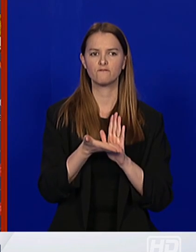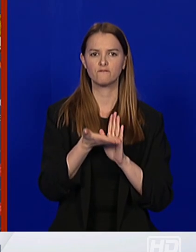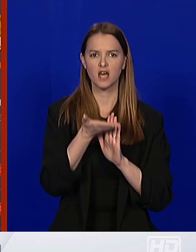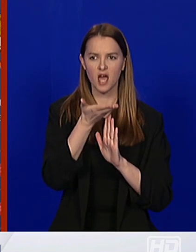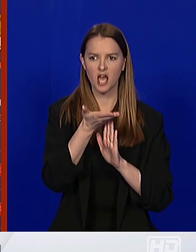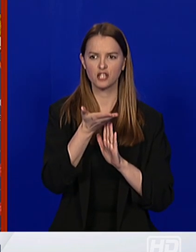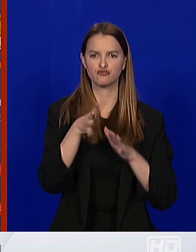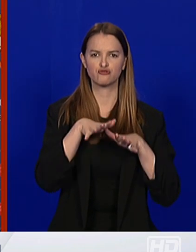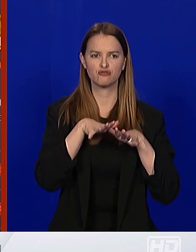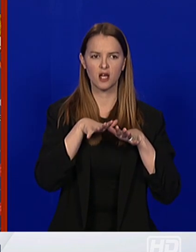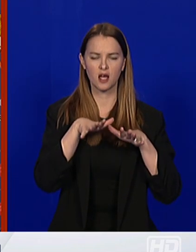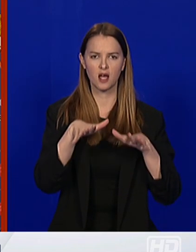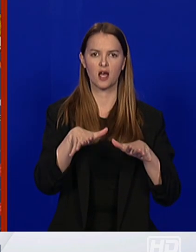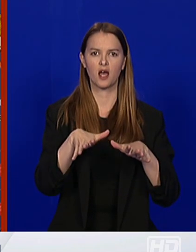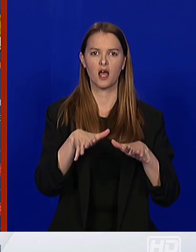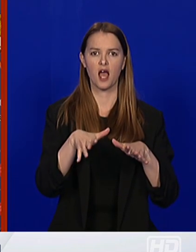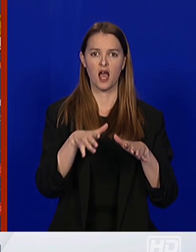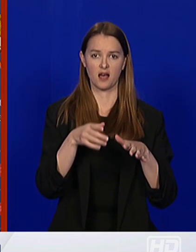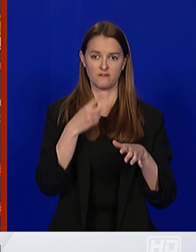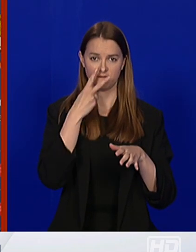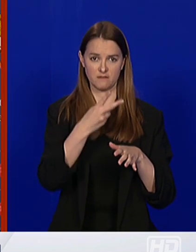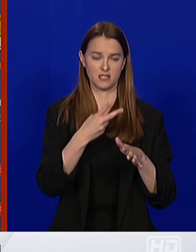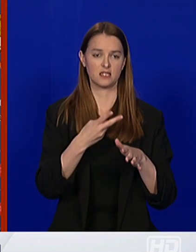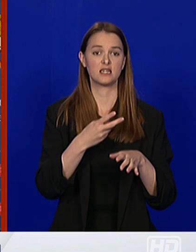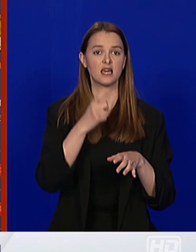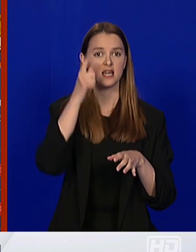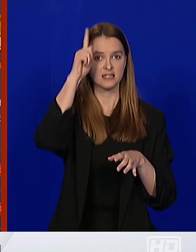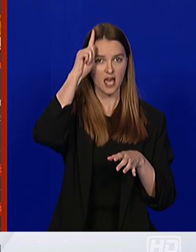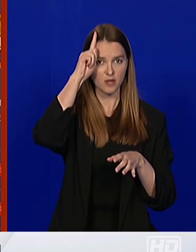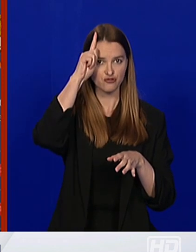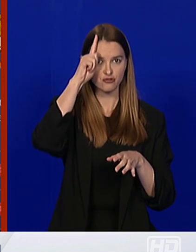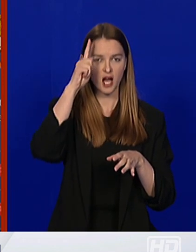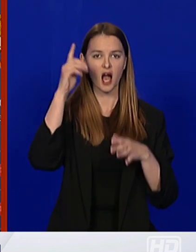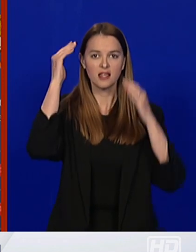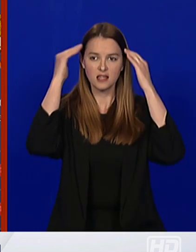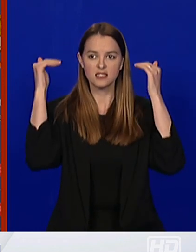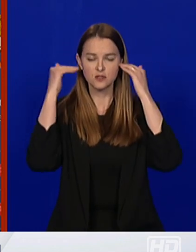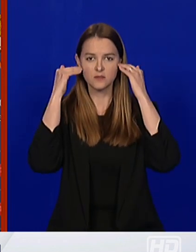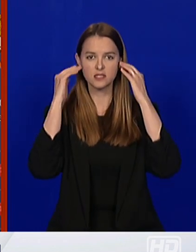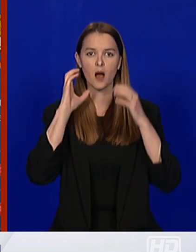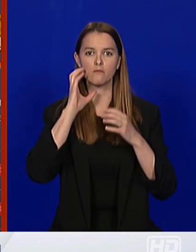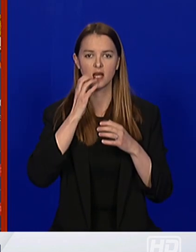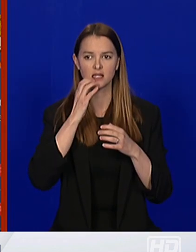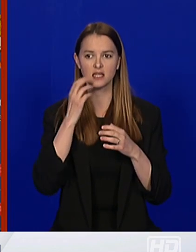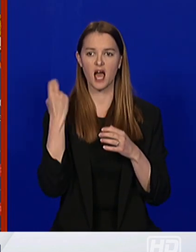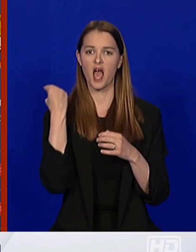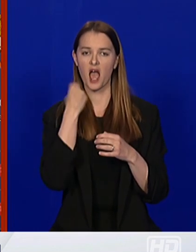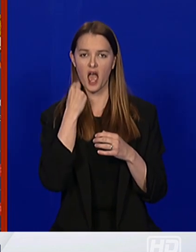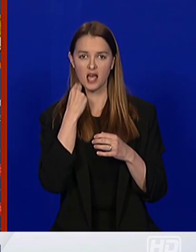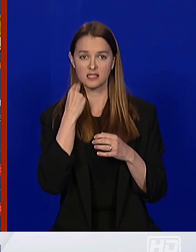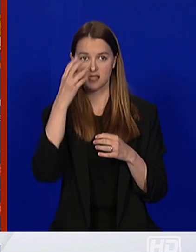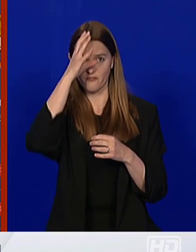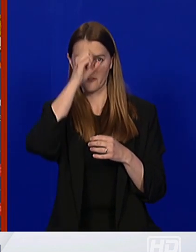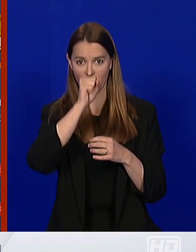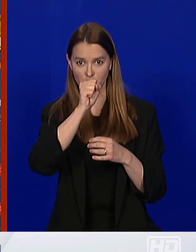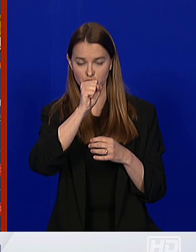zaraženih osoba je i dalje prisutan u Njemačkoj, Nizozemskoj, Belgiji, Velikoj Britaniji i Francuskoj. Povećan